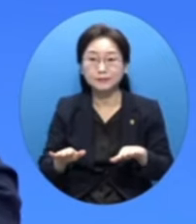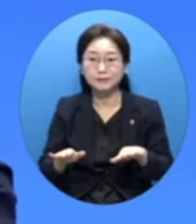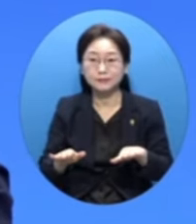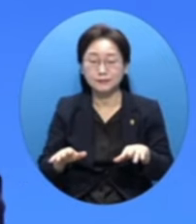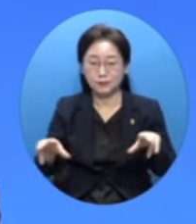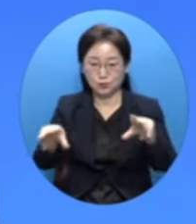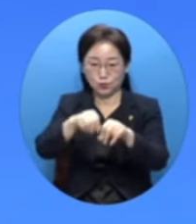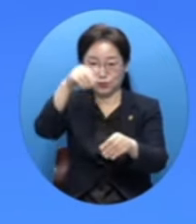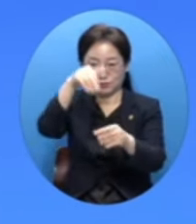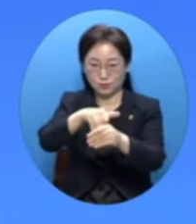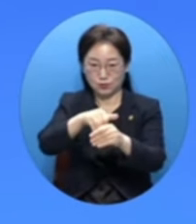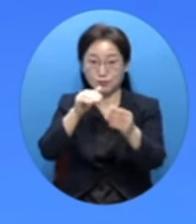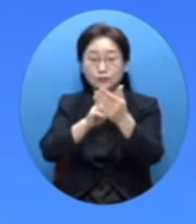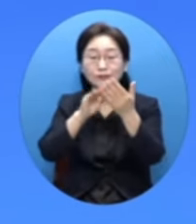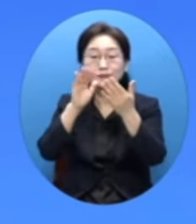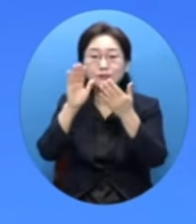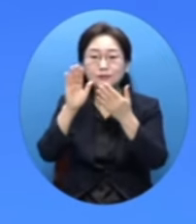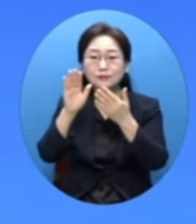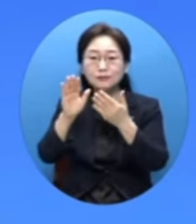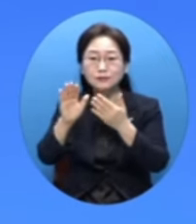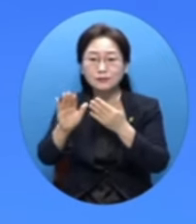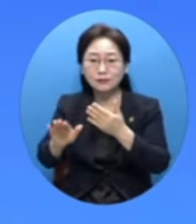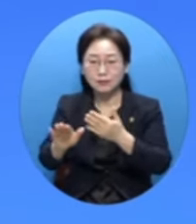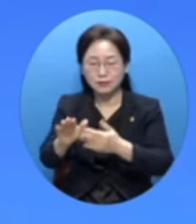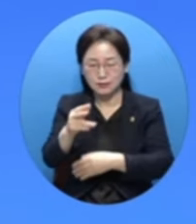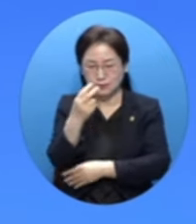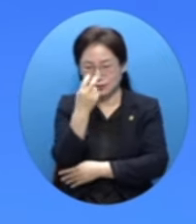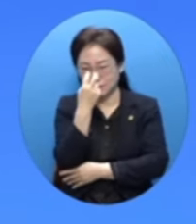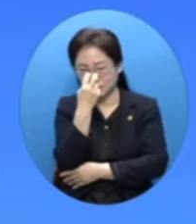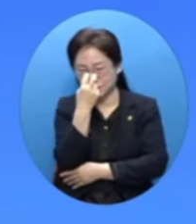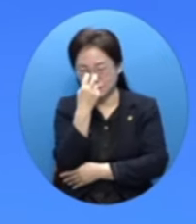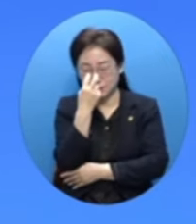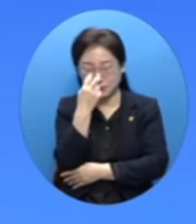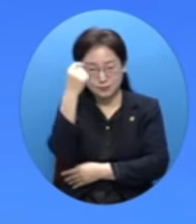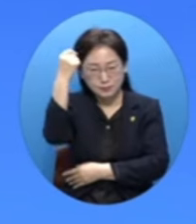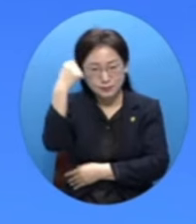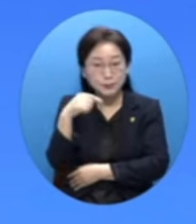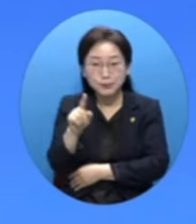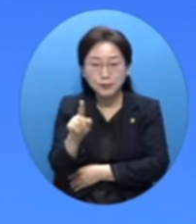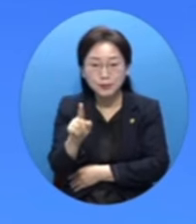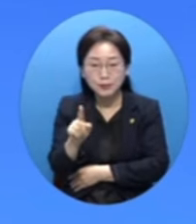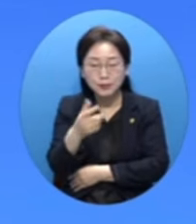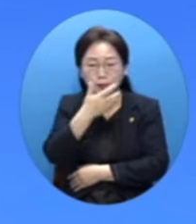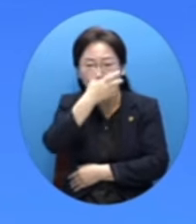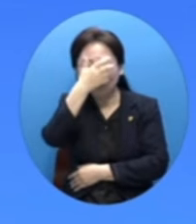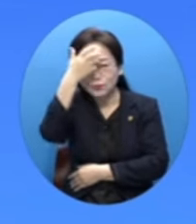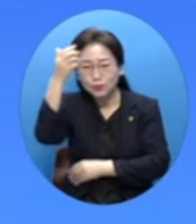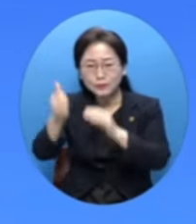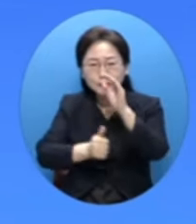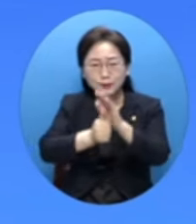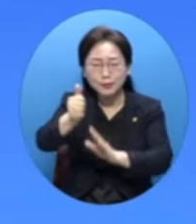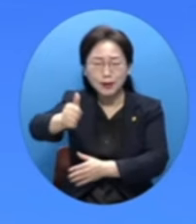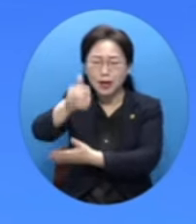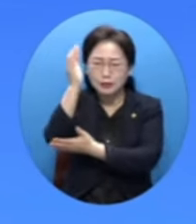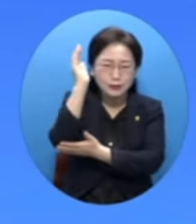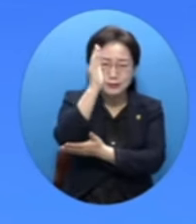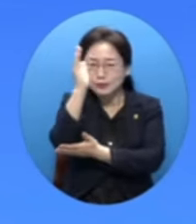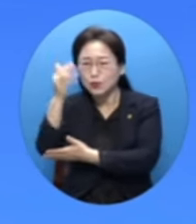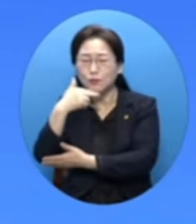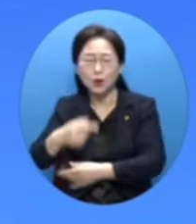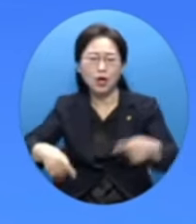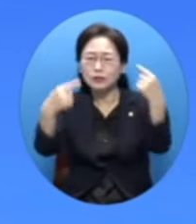총선이 끝났는데 총선을 지켜보면서 느낀 것은 꿈과 희망을 주는 메시지는 없고 서로